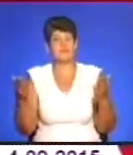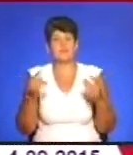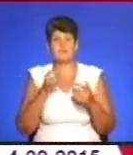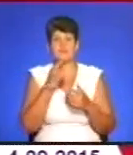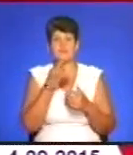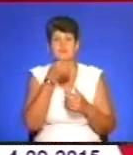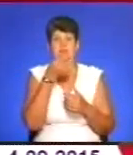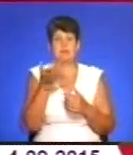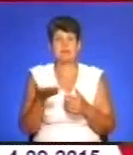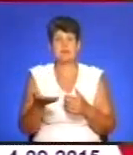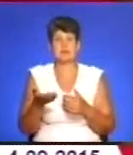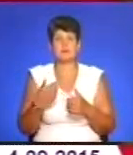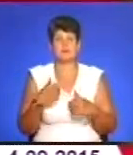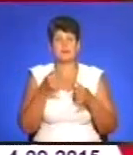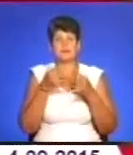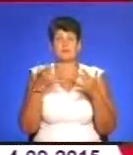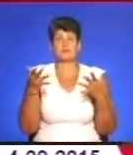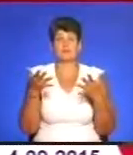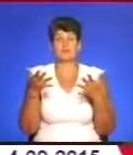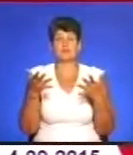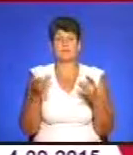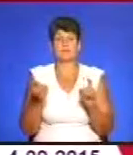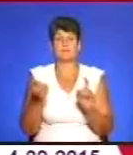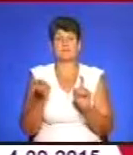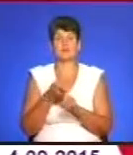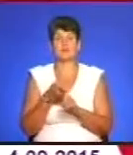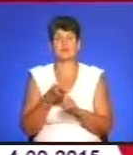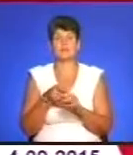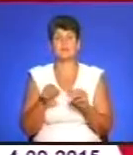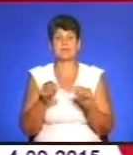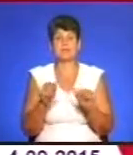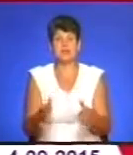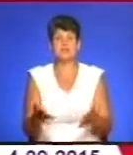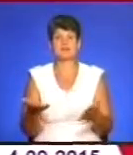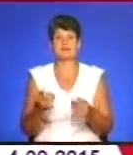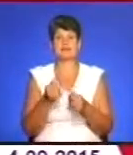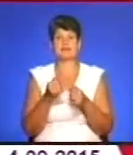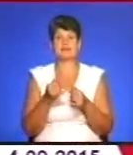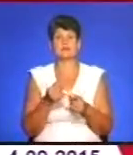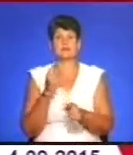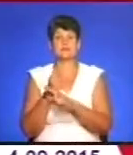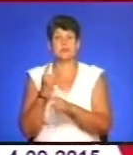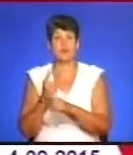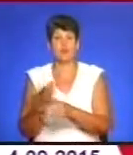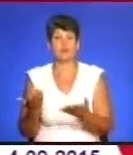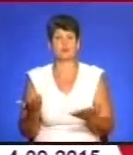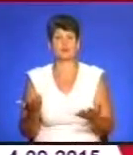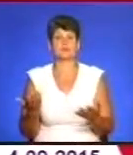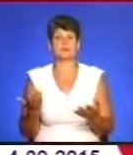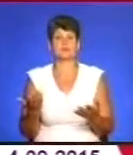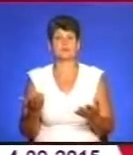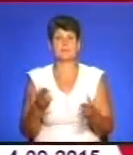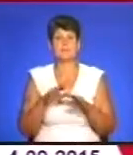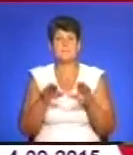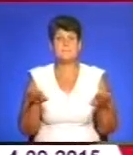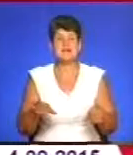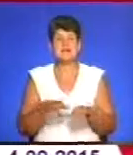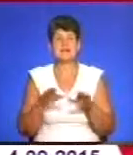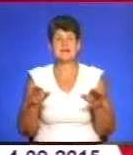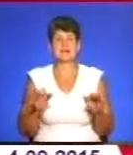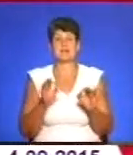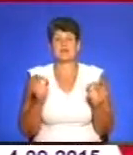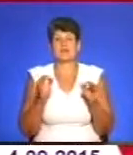важко сказати, тому що ми не можемо і ні підкушити, ні масажів, тому що їх заборонено, ні басейнику, ні